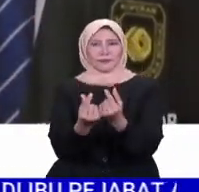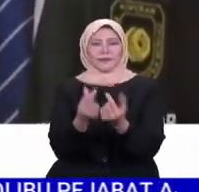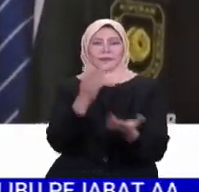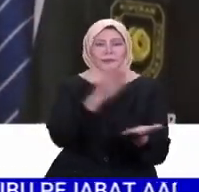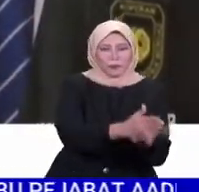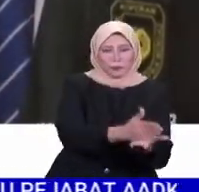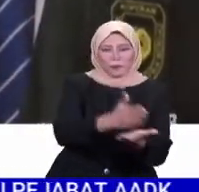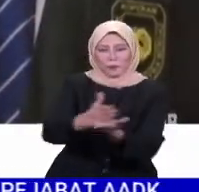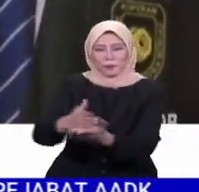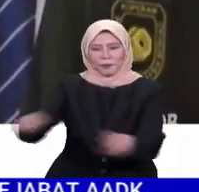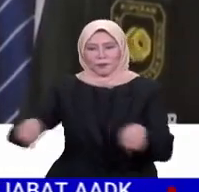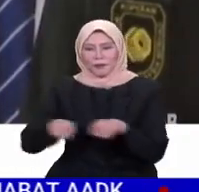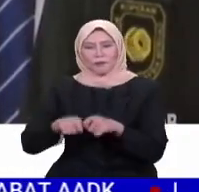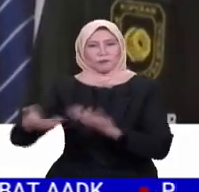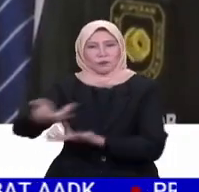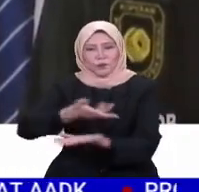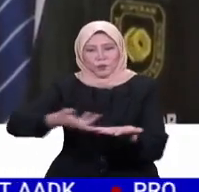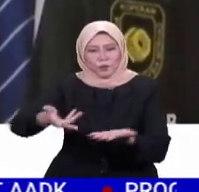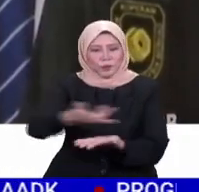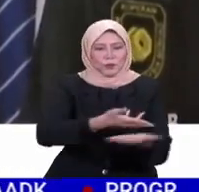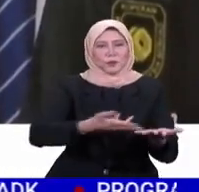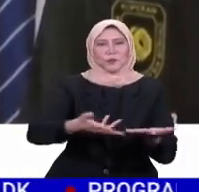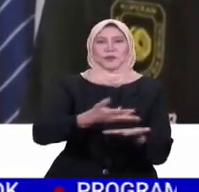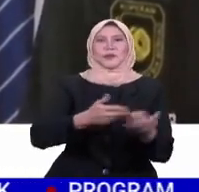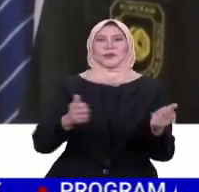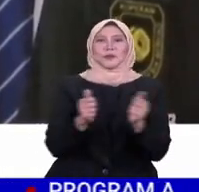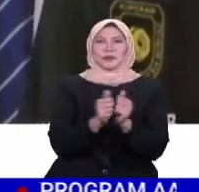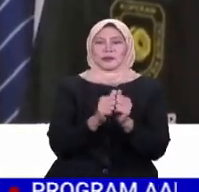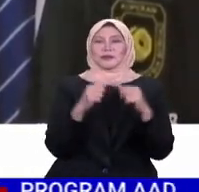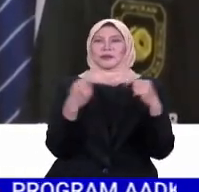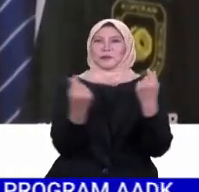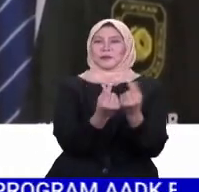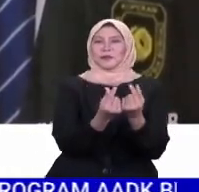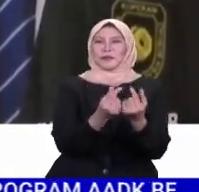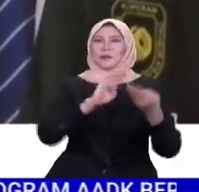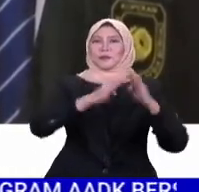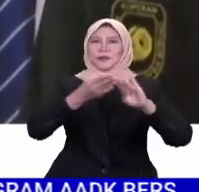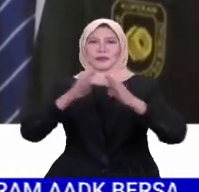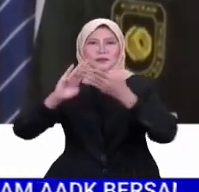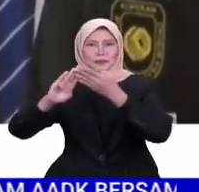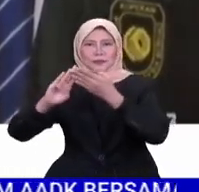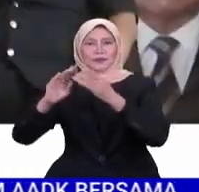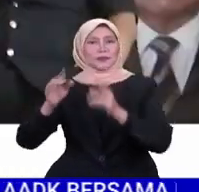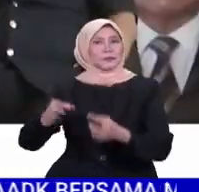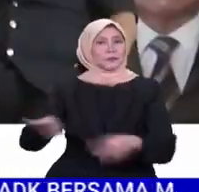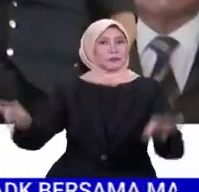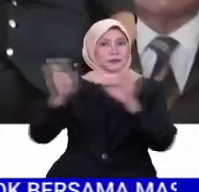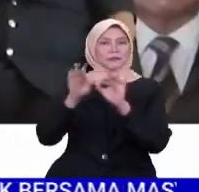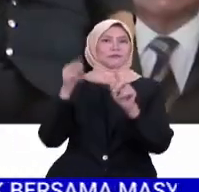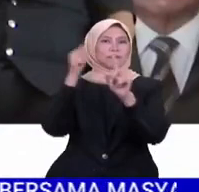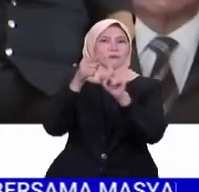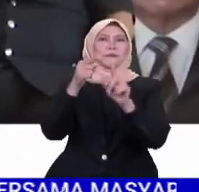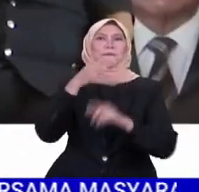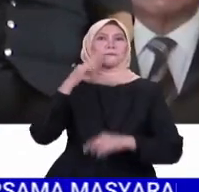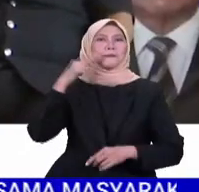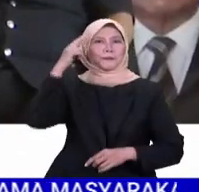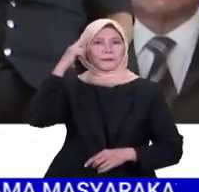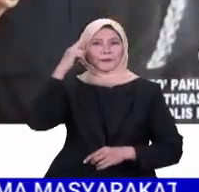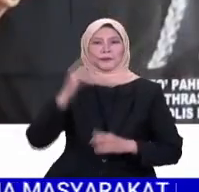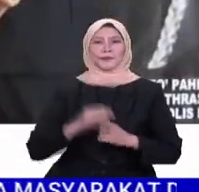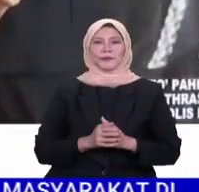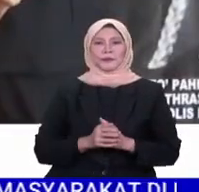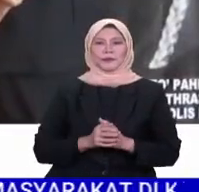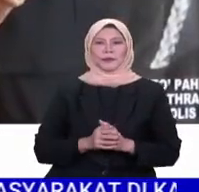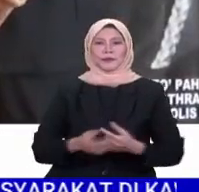ditemani muncul mendekati dan merayunya dengan Polsek fungsi setelah musically remaja Beliau berkata demikian selepas